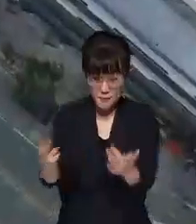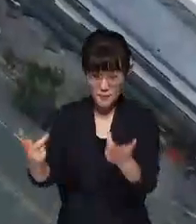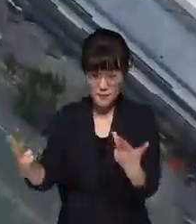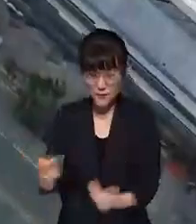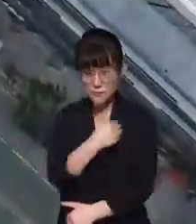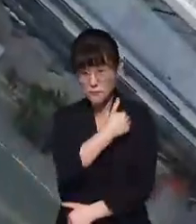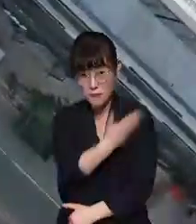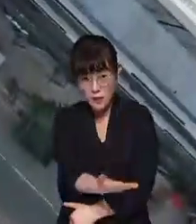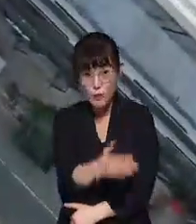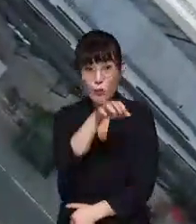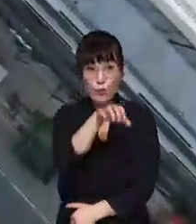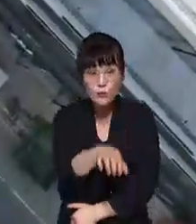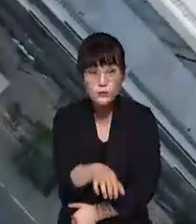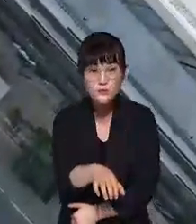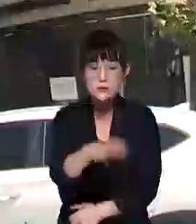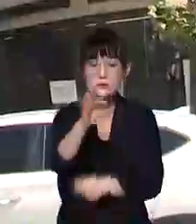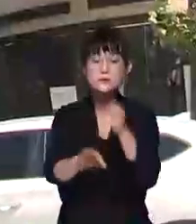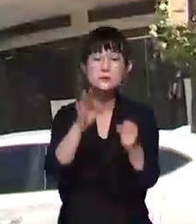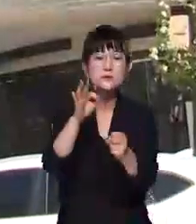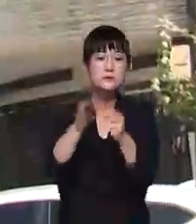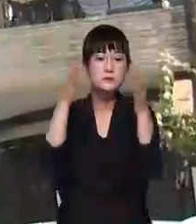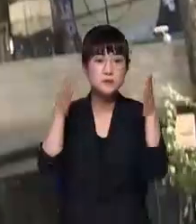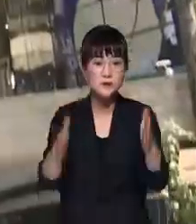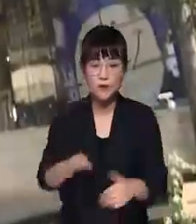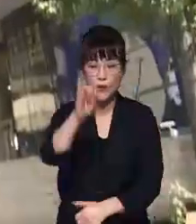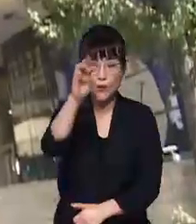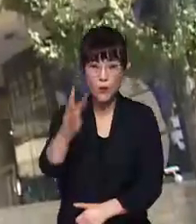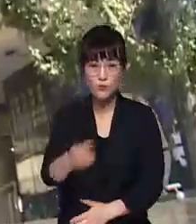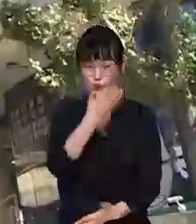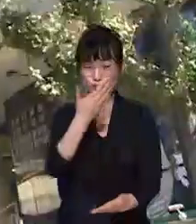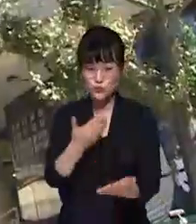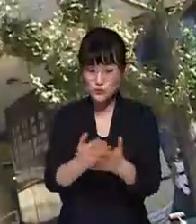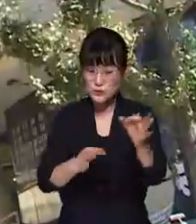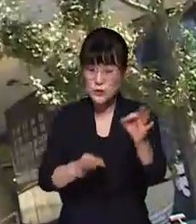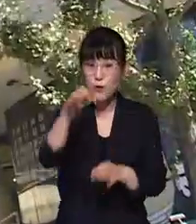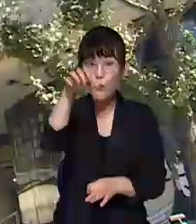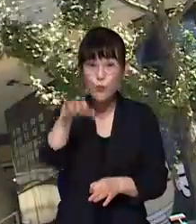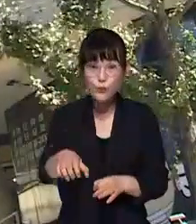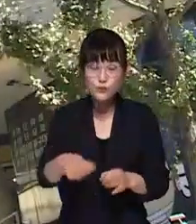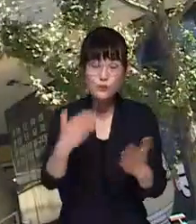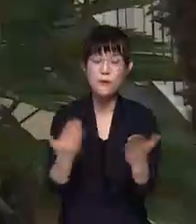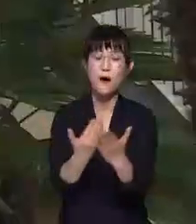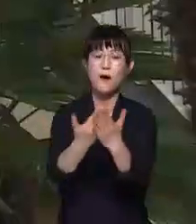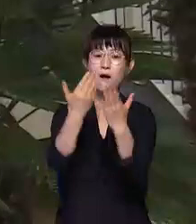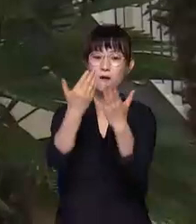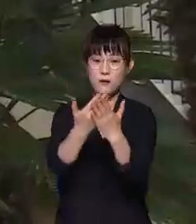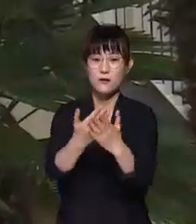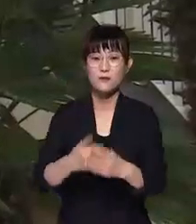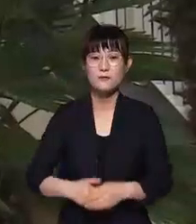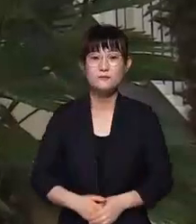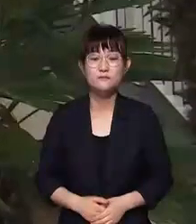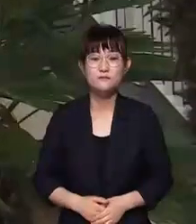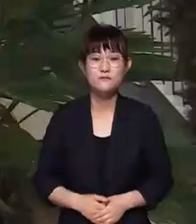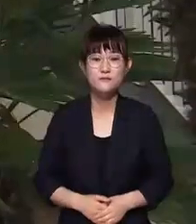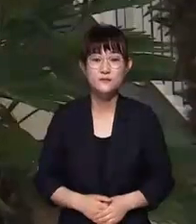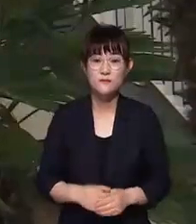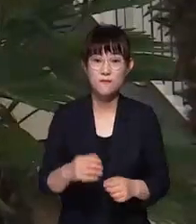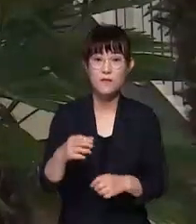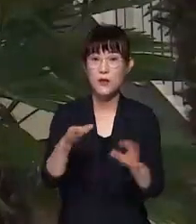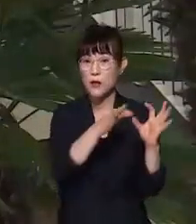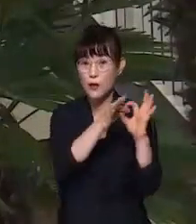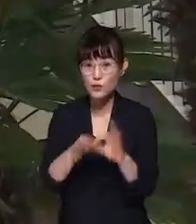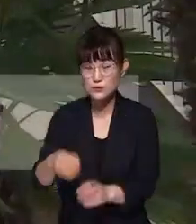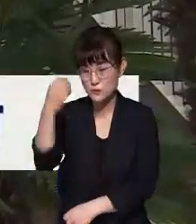방치되던 이곳은 불과 10년 주의요 했 특히 계속해서